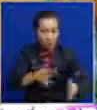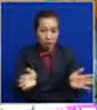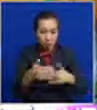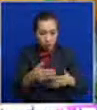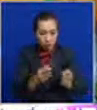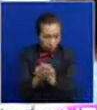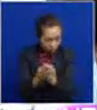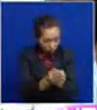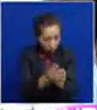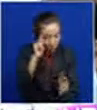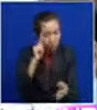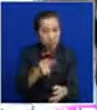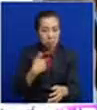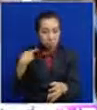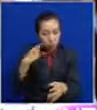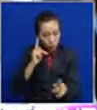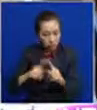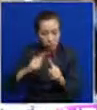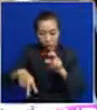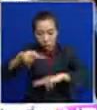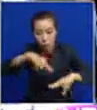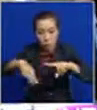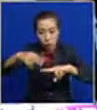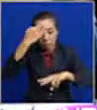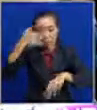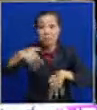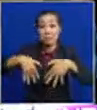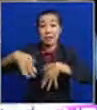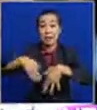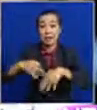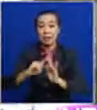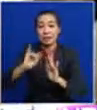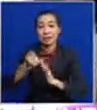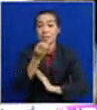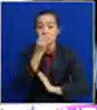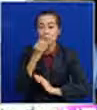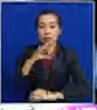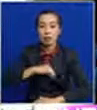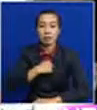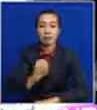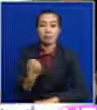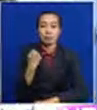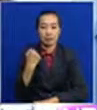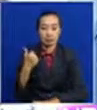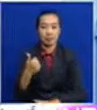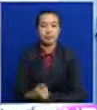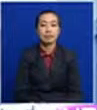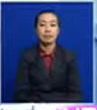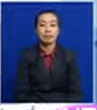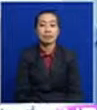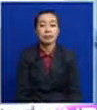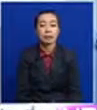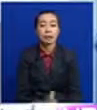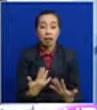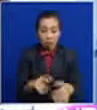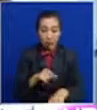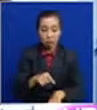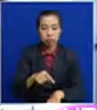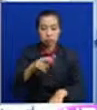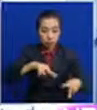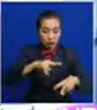ค่าของโภชนาการด้วยเพื่อสร้างความมั่นใจนะคะให้กับประชาชนที่มาใช้บริการงานบุญใกล้บ้านนอกจากนี้ค่ะก็ยังลงพื้น